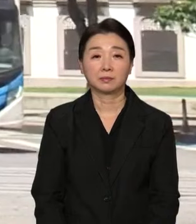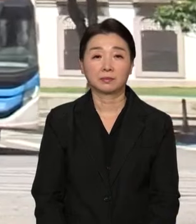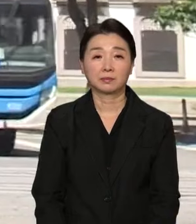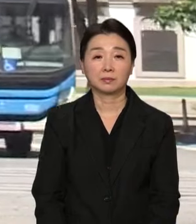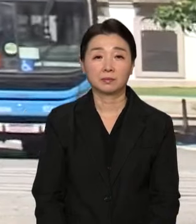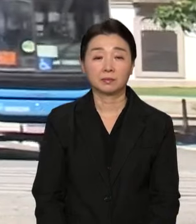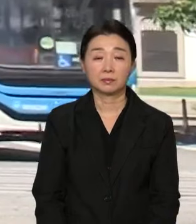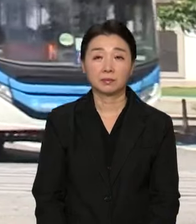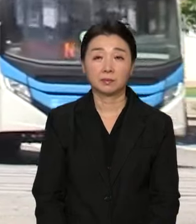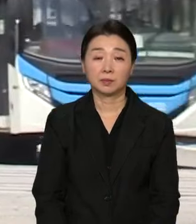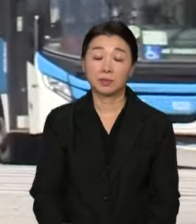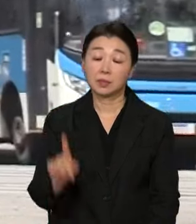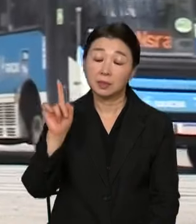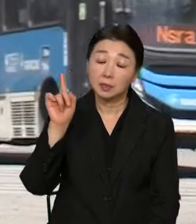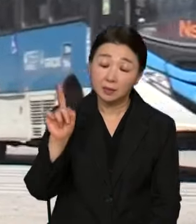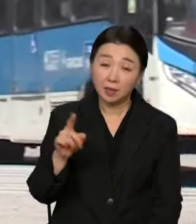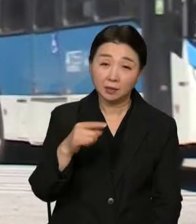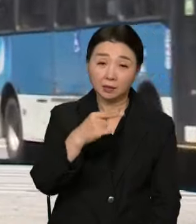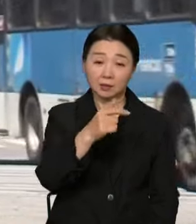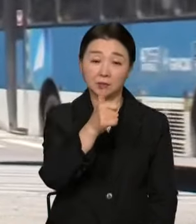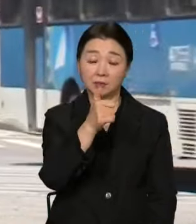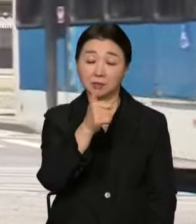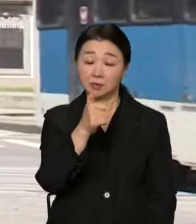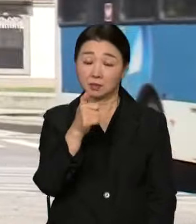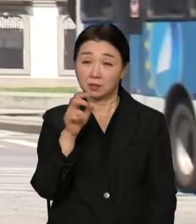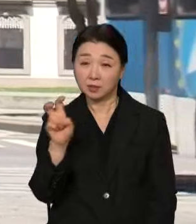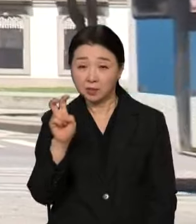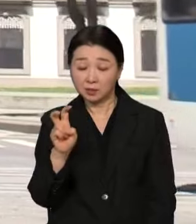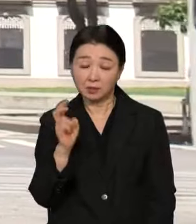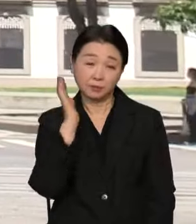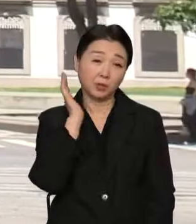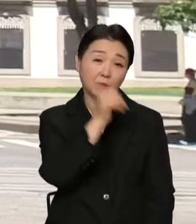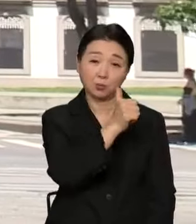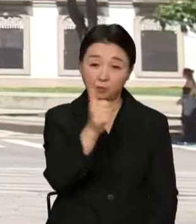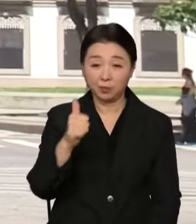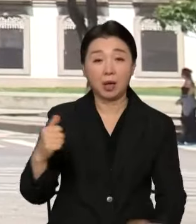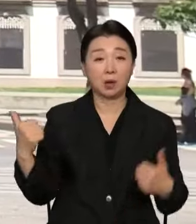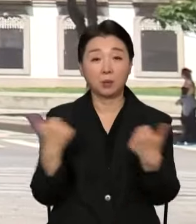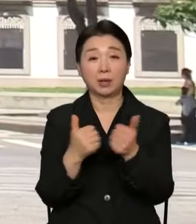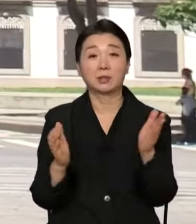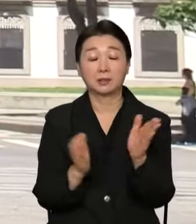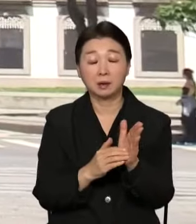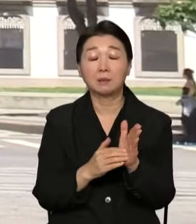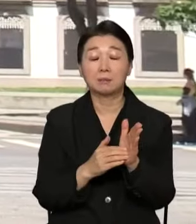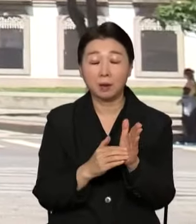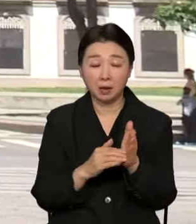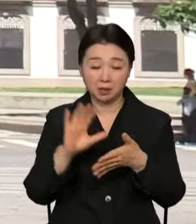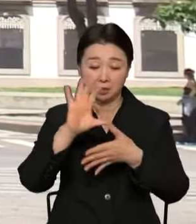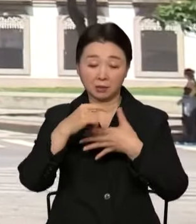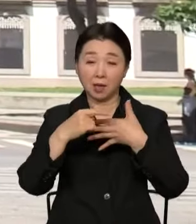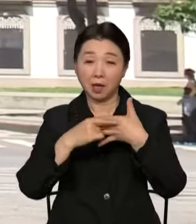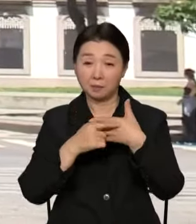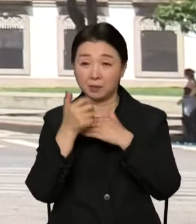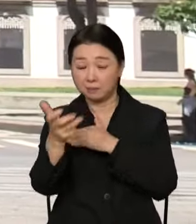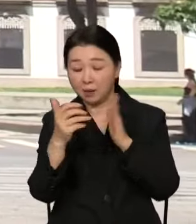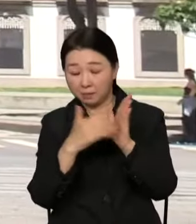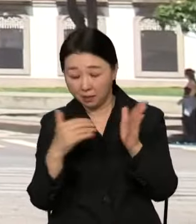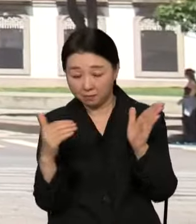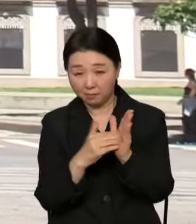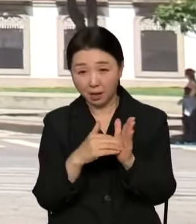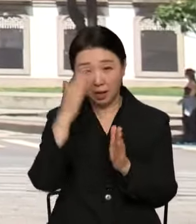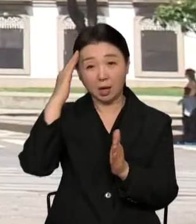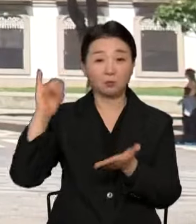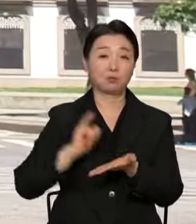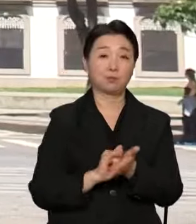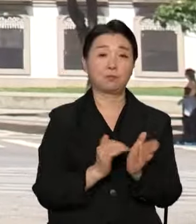현지 시간으로 내일 G20 정상회의 일정을 마치는 윤 대통령은 남미 순방을 마무리하고 귀국길에 오릅니다.